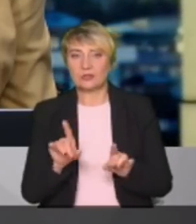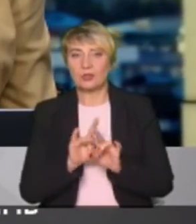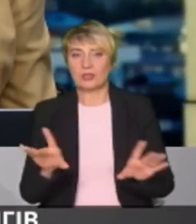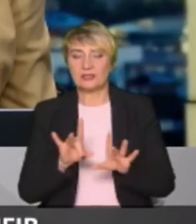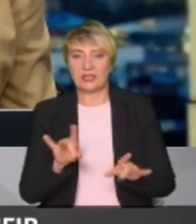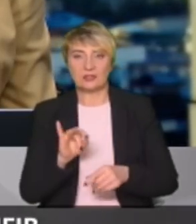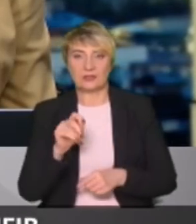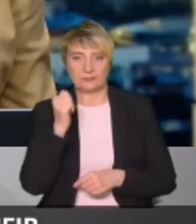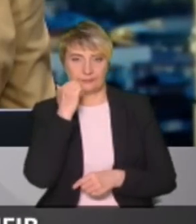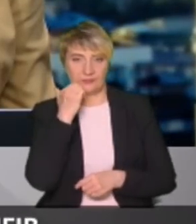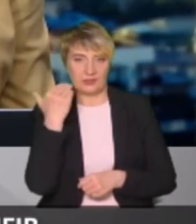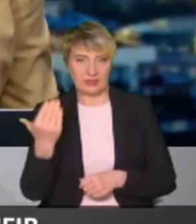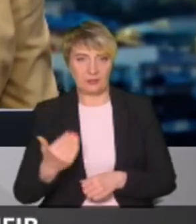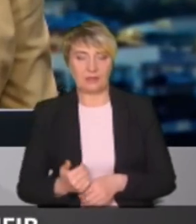Кремля.